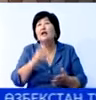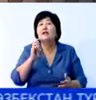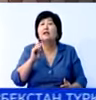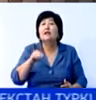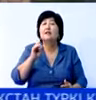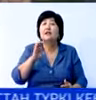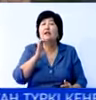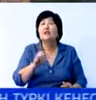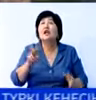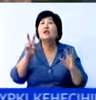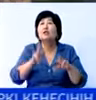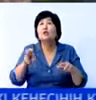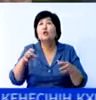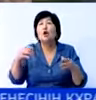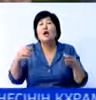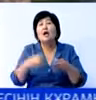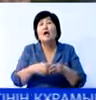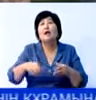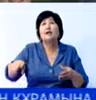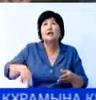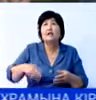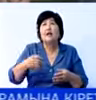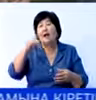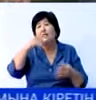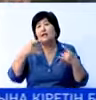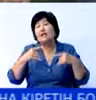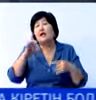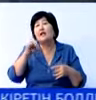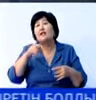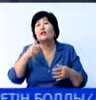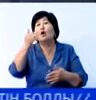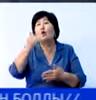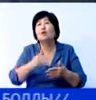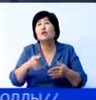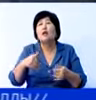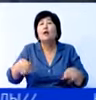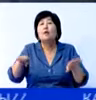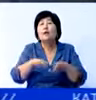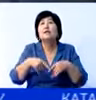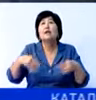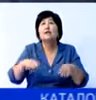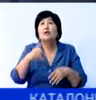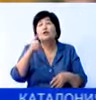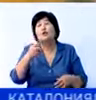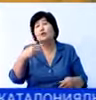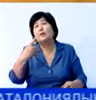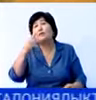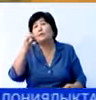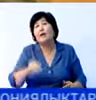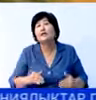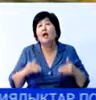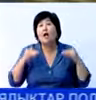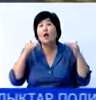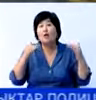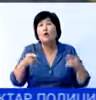Central Asia зерттеу компаниясының деректері бойынша Қазақстан арнасының рейтингтік көрсеткіштері көктеммен салыстырғанда 121% өскен.